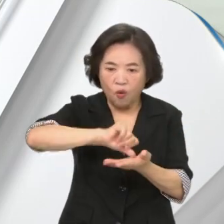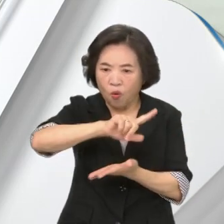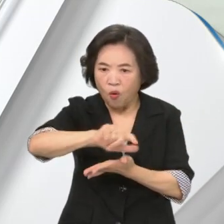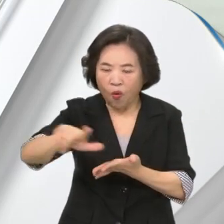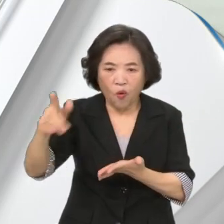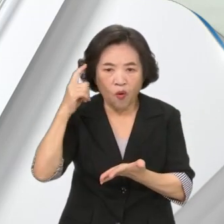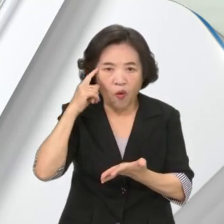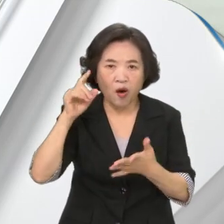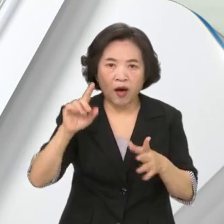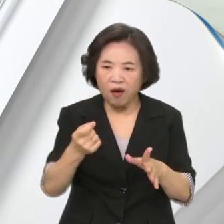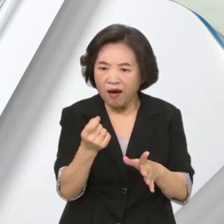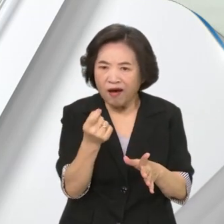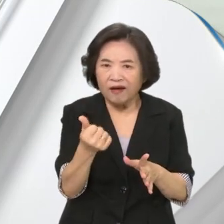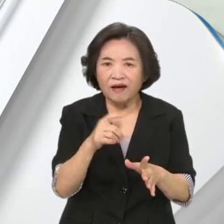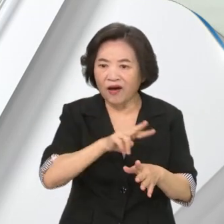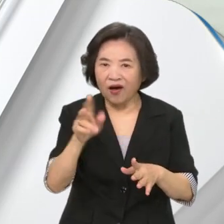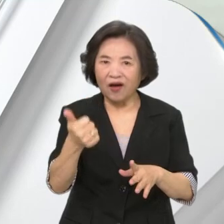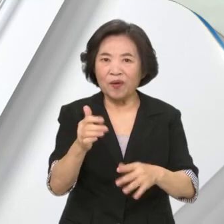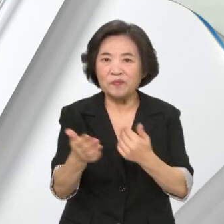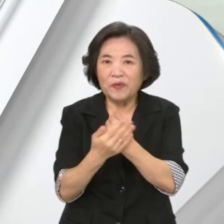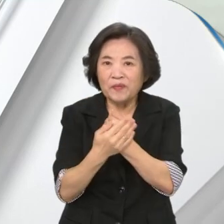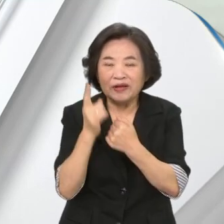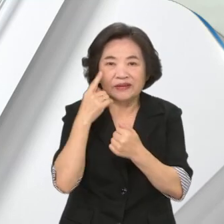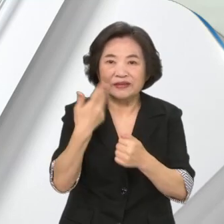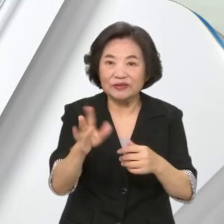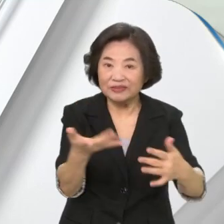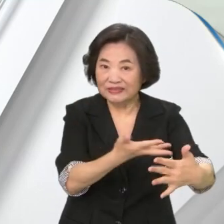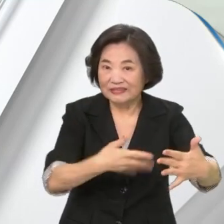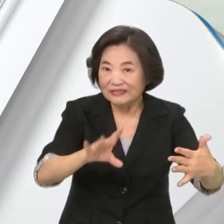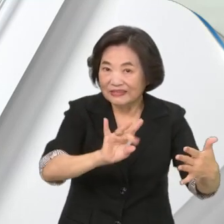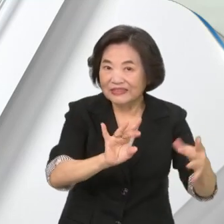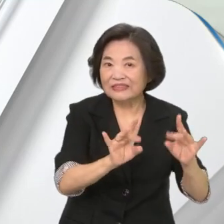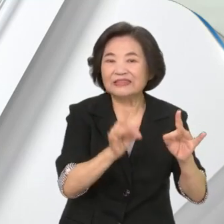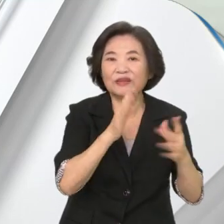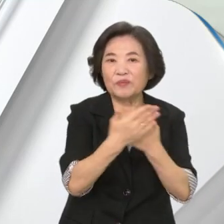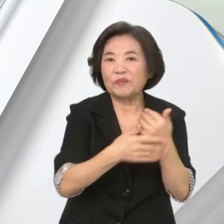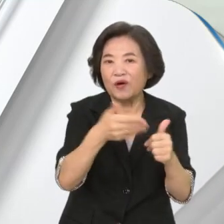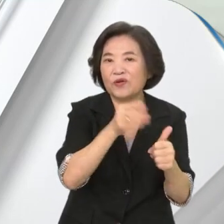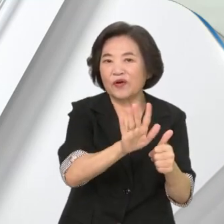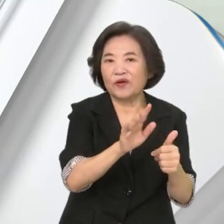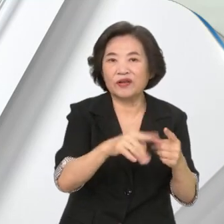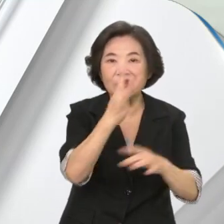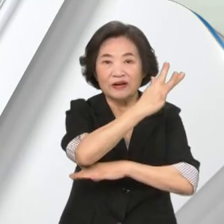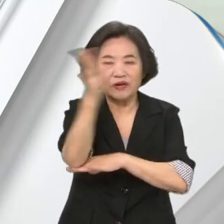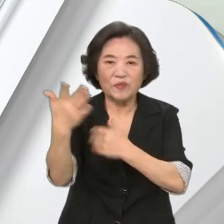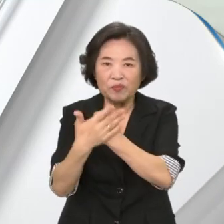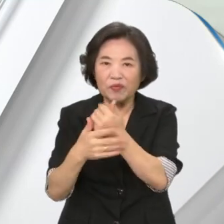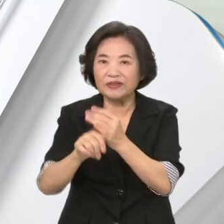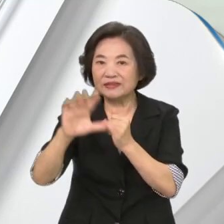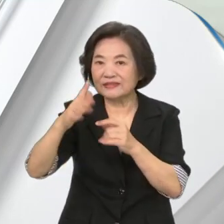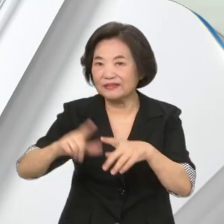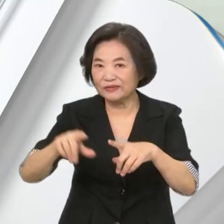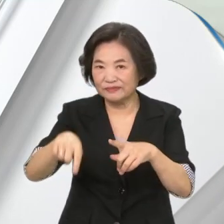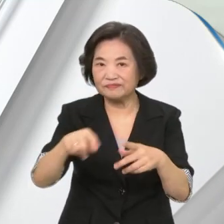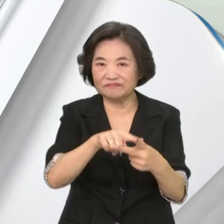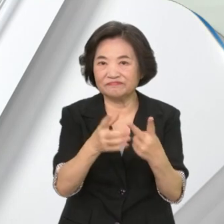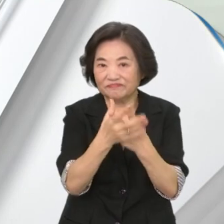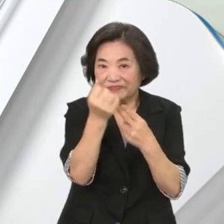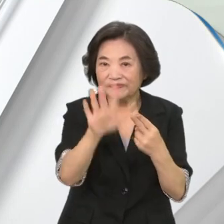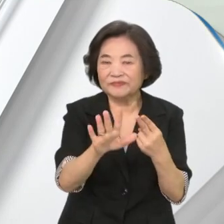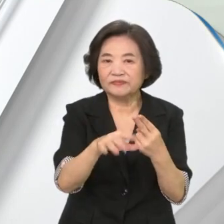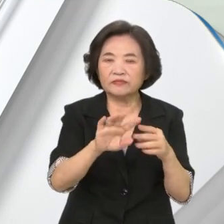种，本推动的林管处是物种的也给古味道实体保育还有林务使用的生态园